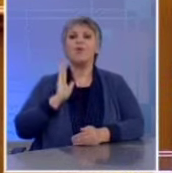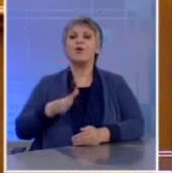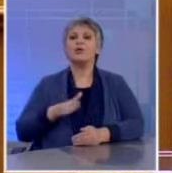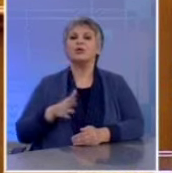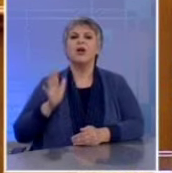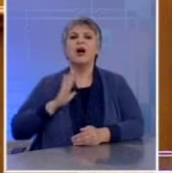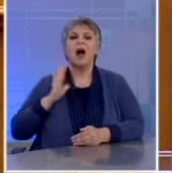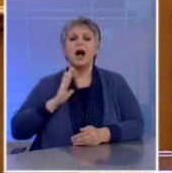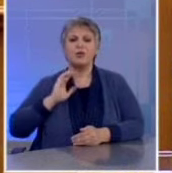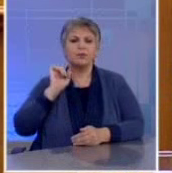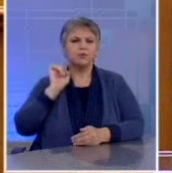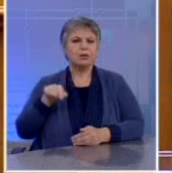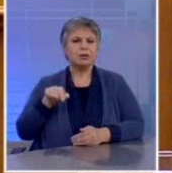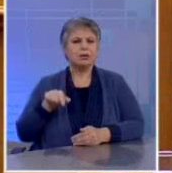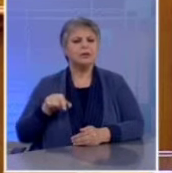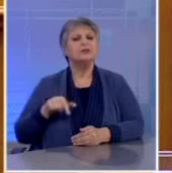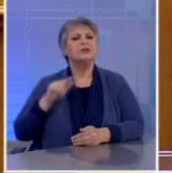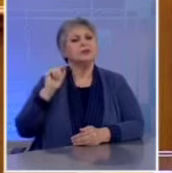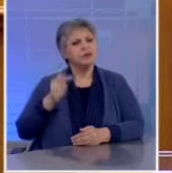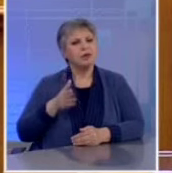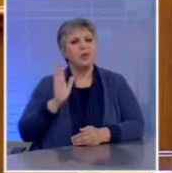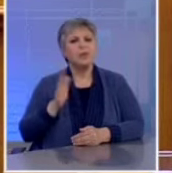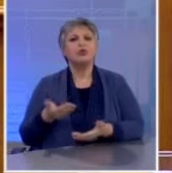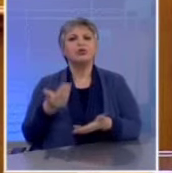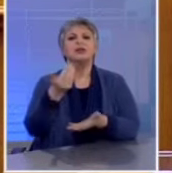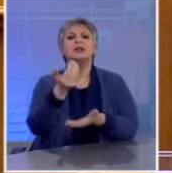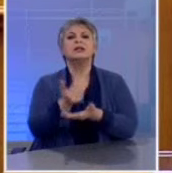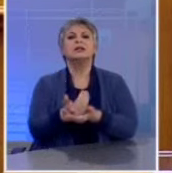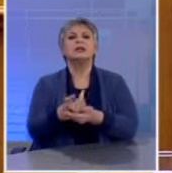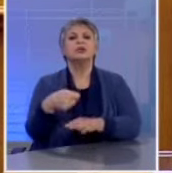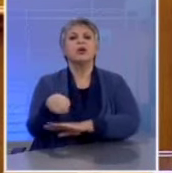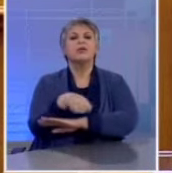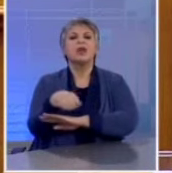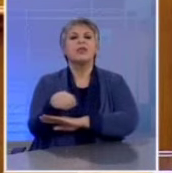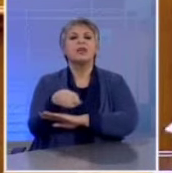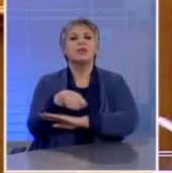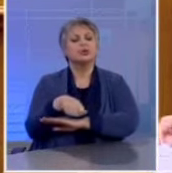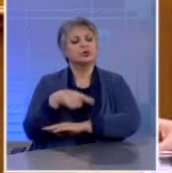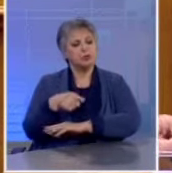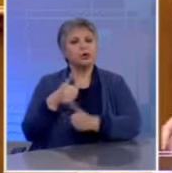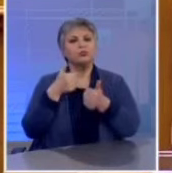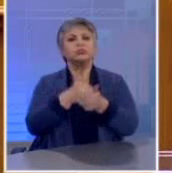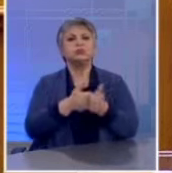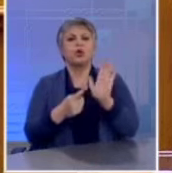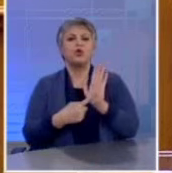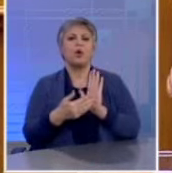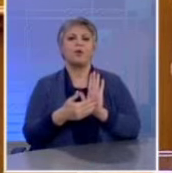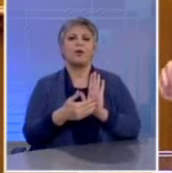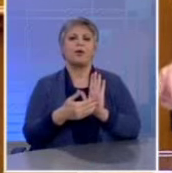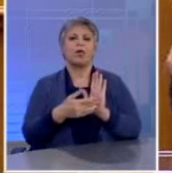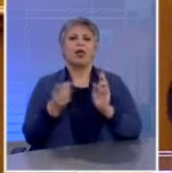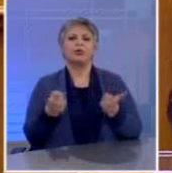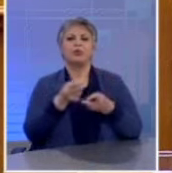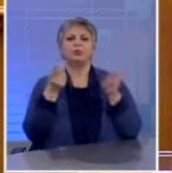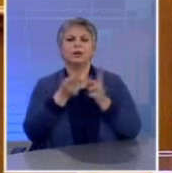υπόδικους για τα αδικήματα να ζητήσουν να δικαστούν με βάση αυτόν τον νόμο. Και αυτό διότι